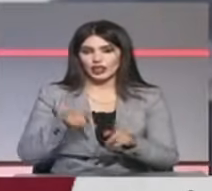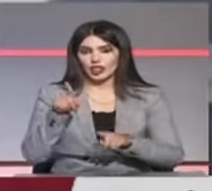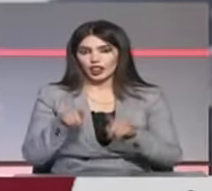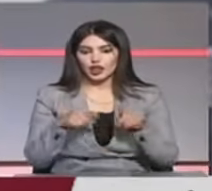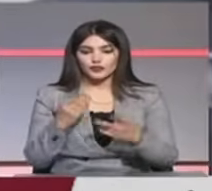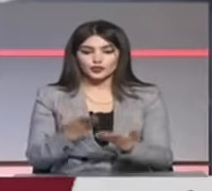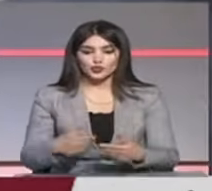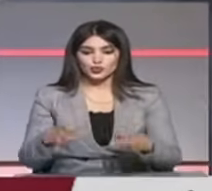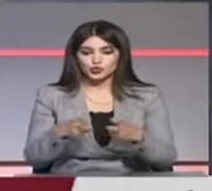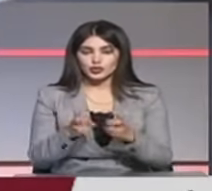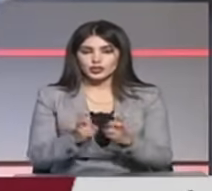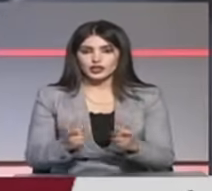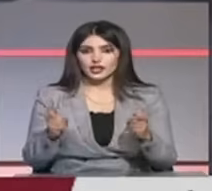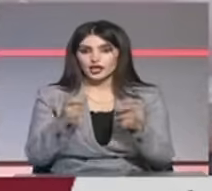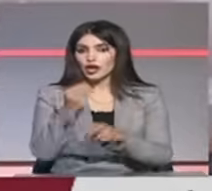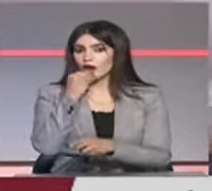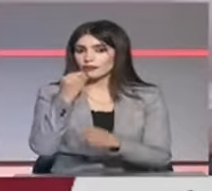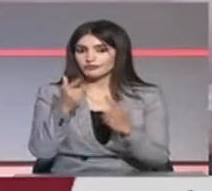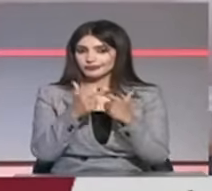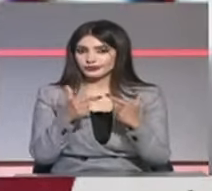في ظل غلاء الاسعار